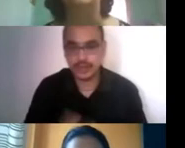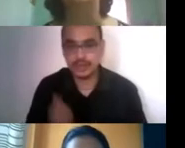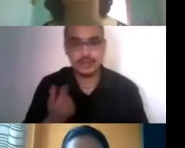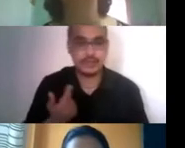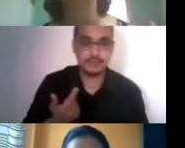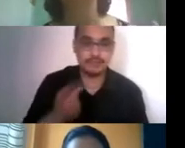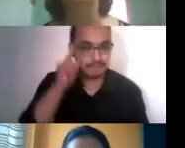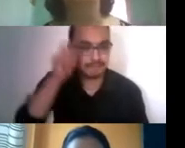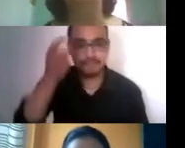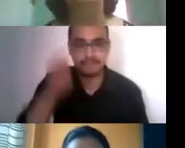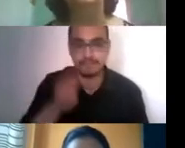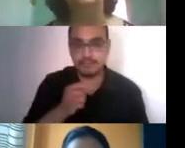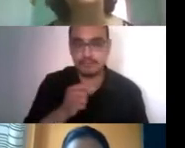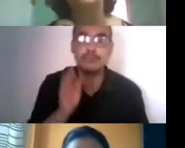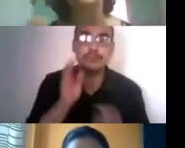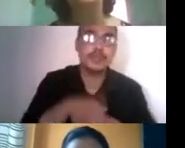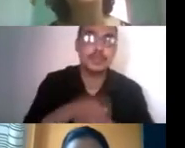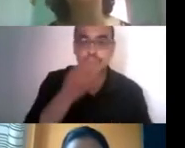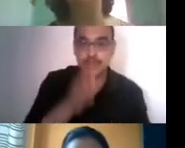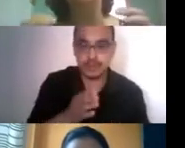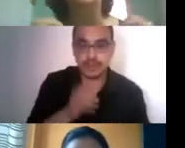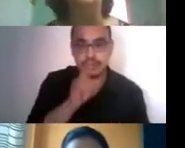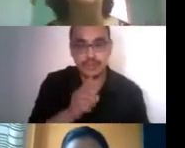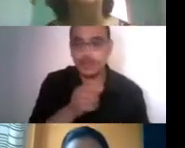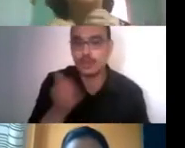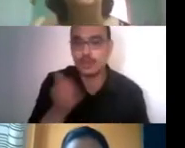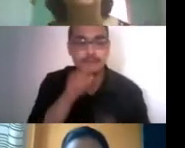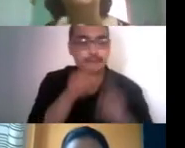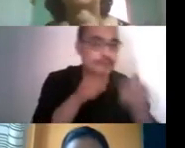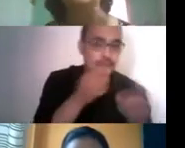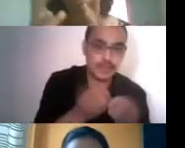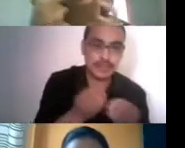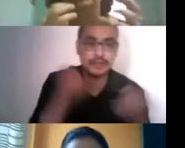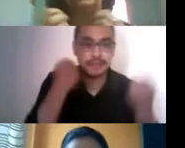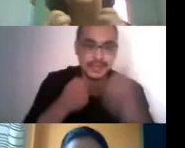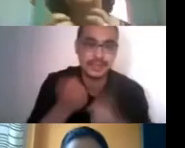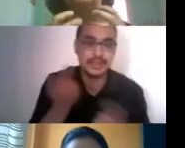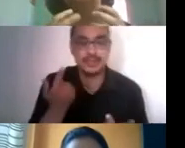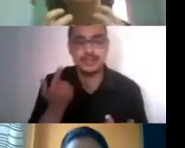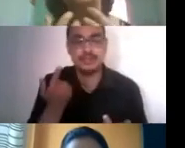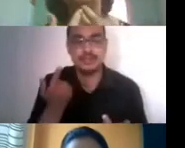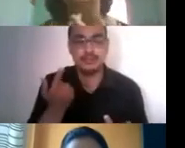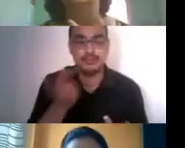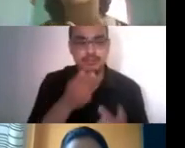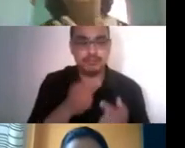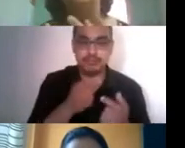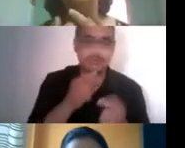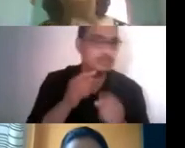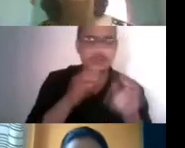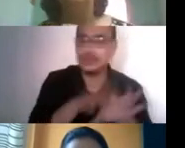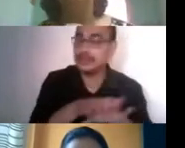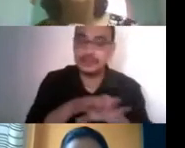के हुन्छ, अनि एकले अर्कालाई के भन्ने अथवा कुट्ने पिट्ने, अनि त्यो दुनियाँ भइरहेको हुन्छ, अटसमटस भइरहेको